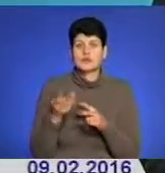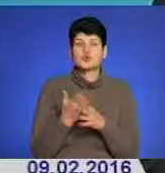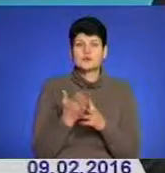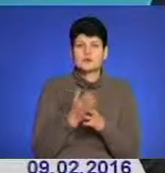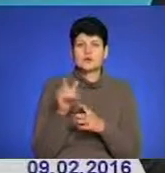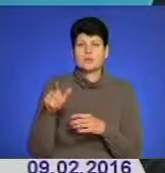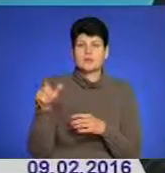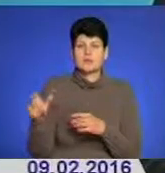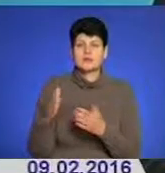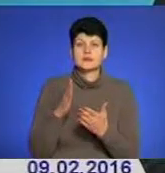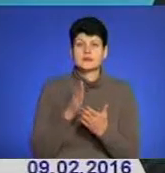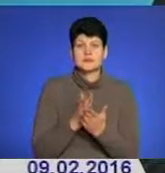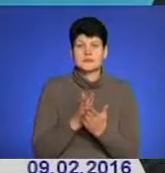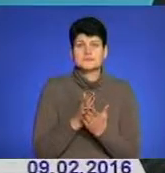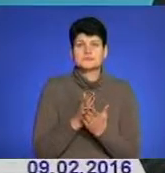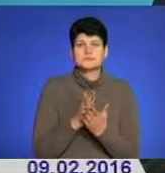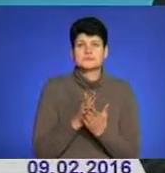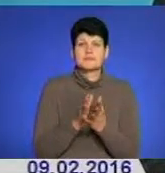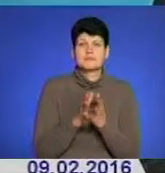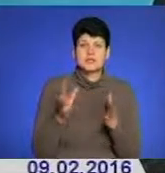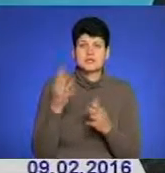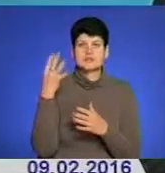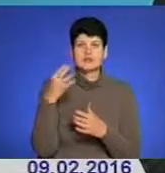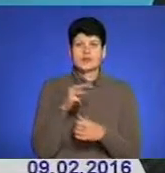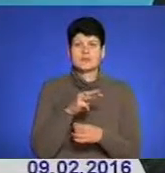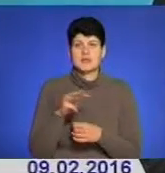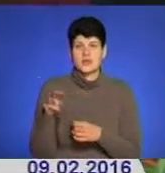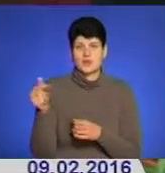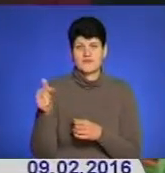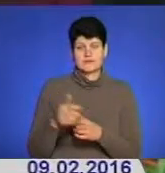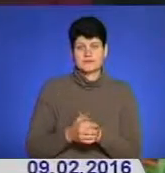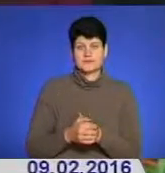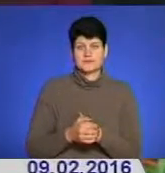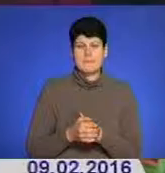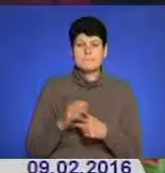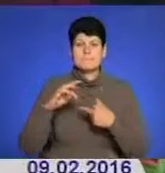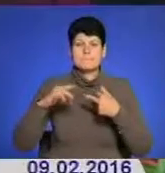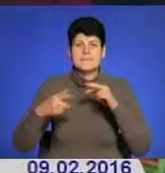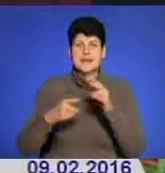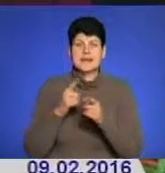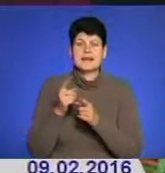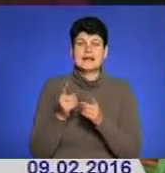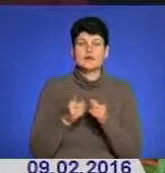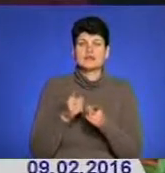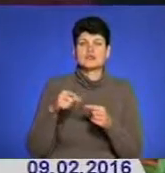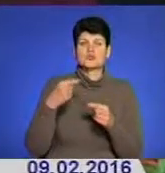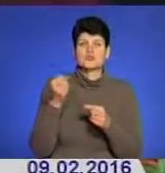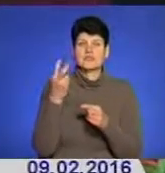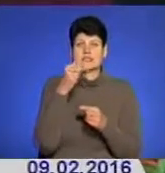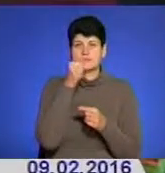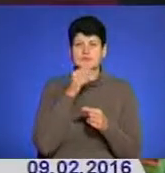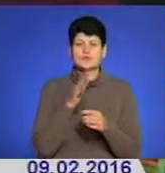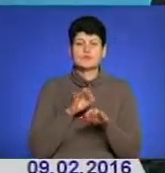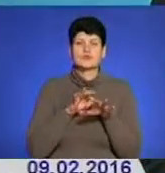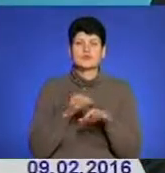громадянам становило понад 40 мільйонів гривень. Перерахунок на наступні 12 місяців здійснюватимуть